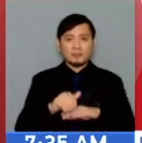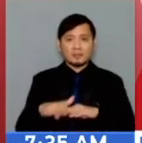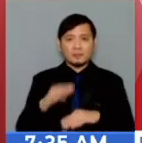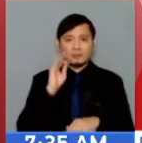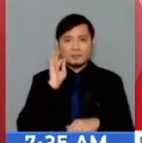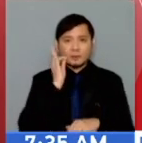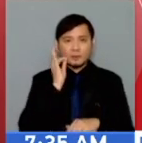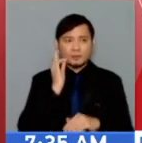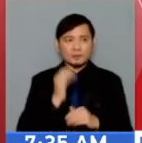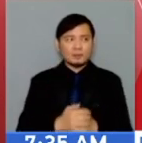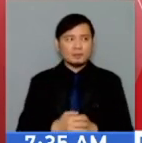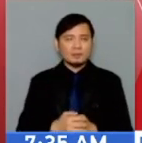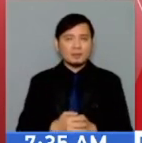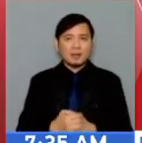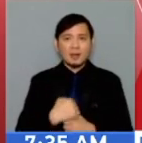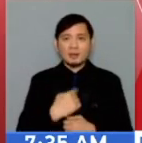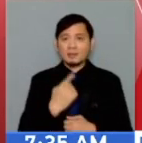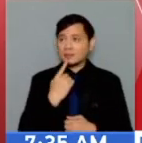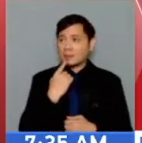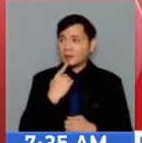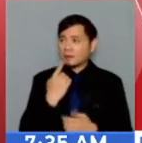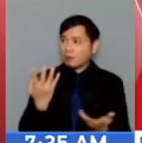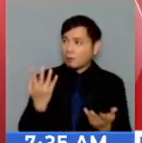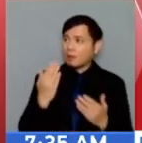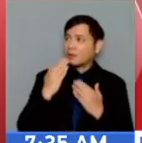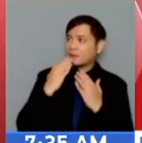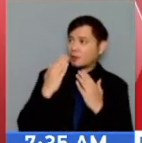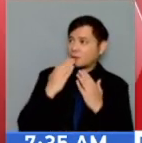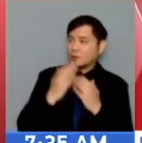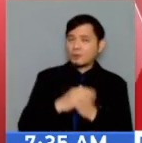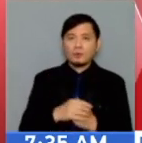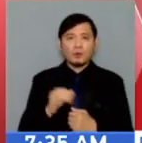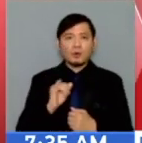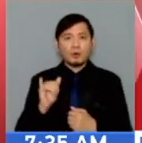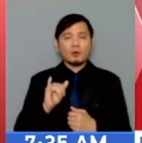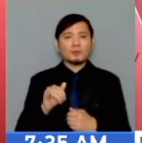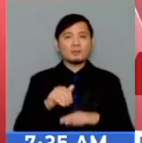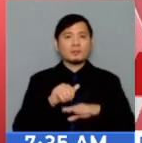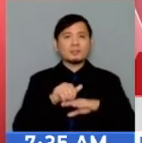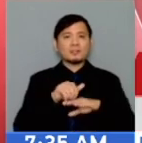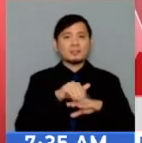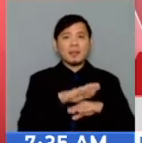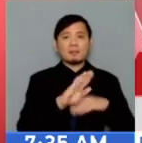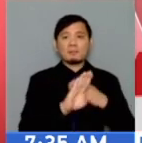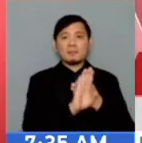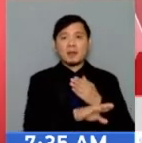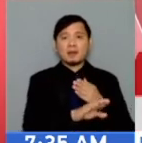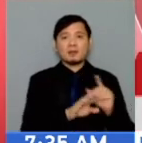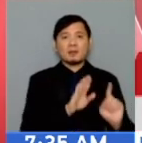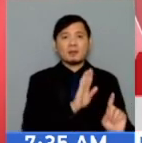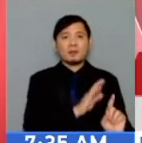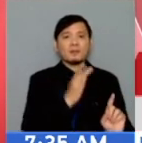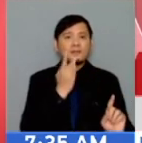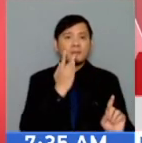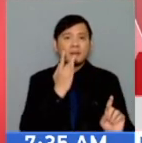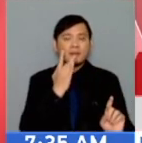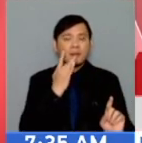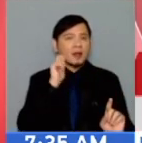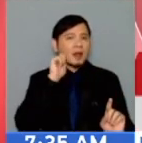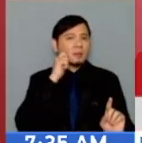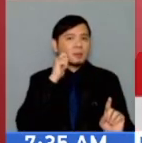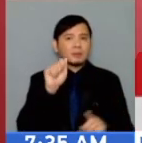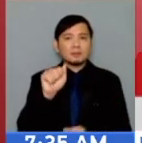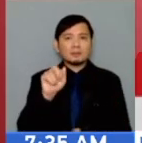nag-thank you naman ako. Nagpadala din ako ng ano ng yung favorite niya na apple tart, ubing halaya, binibili namin